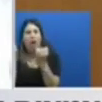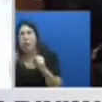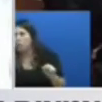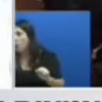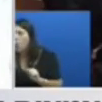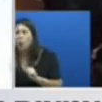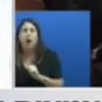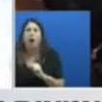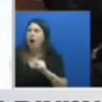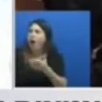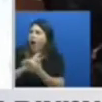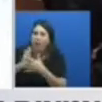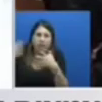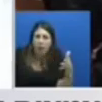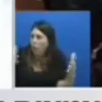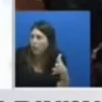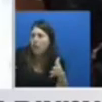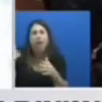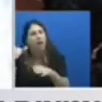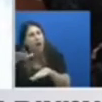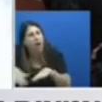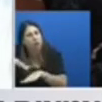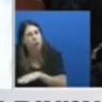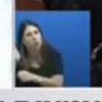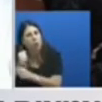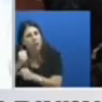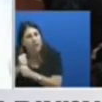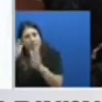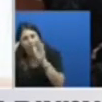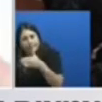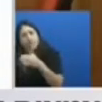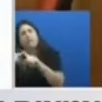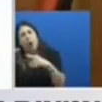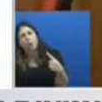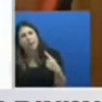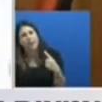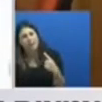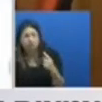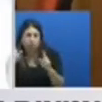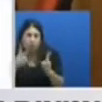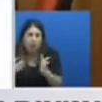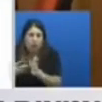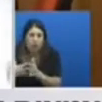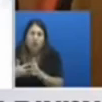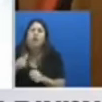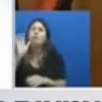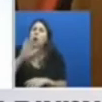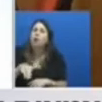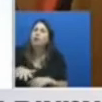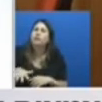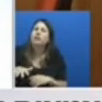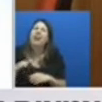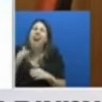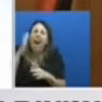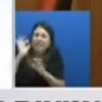וה מודיעיני שהפלסטינים כן הם ילחמו בכוחות הטרור שקמים עלינו לרעתנו לחותנו ביהודה